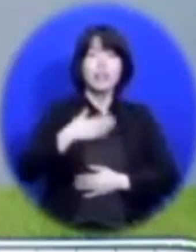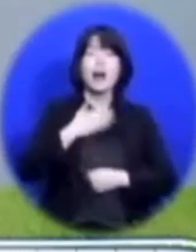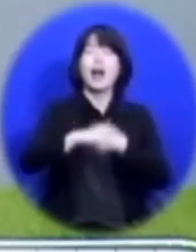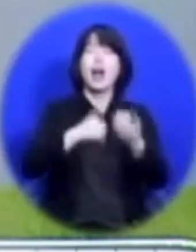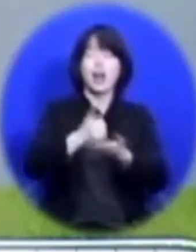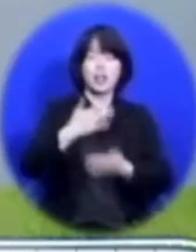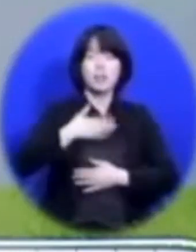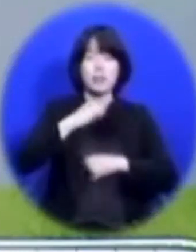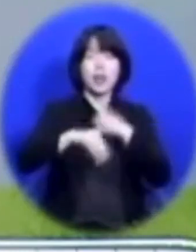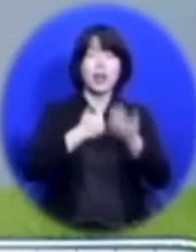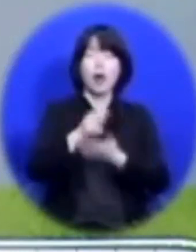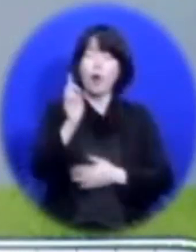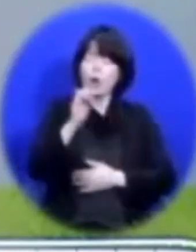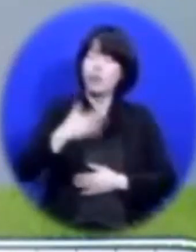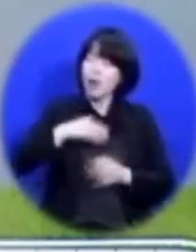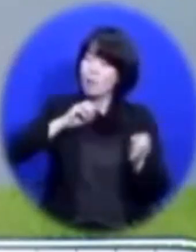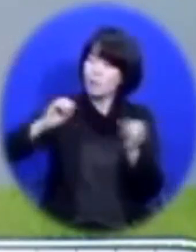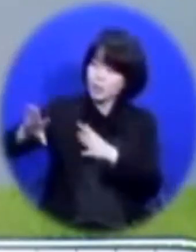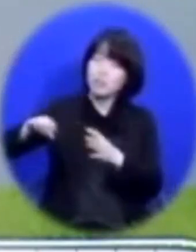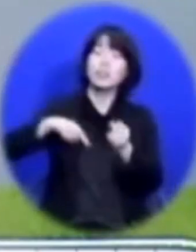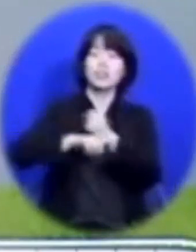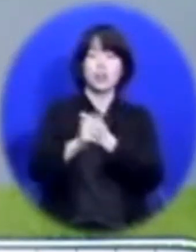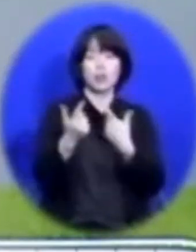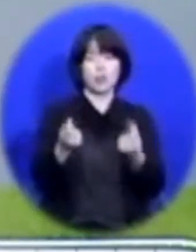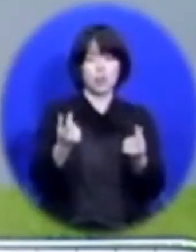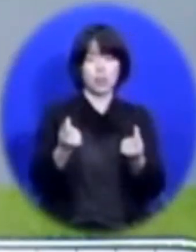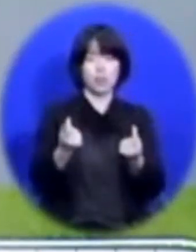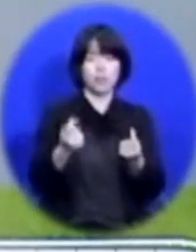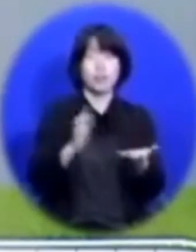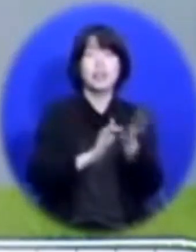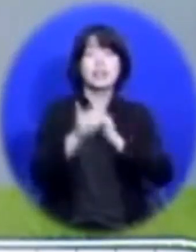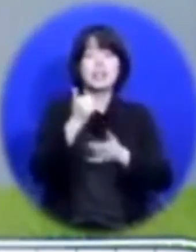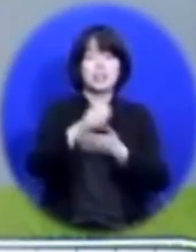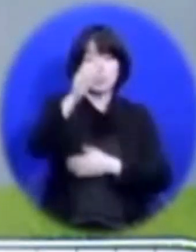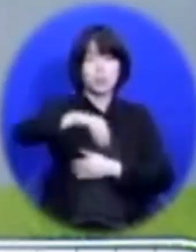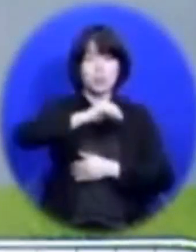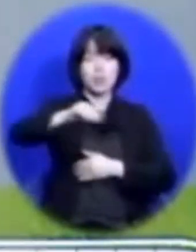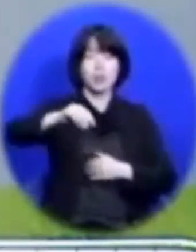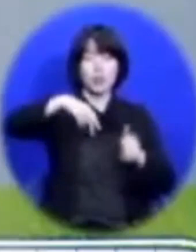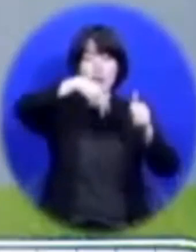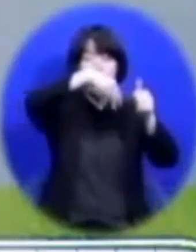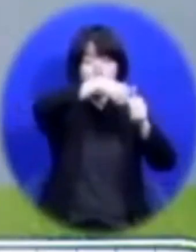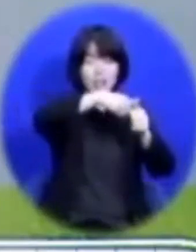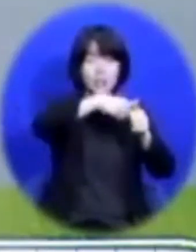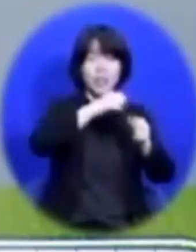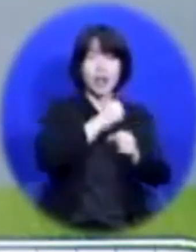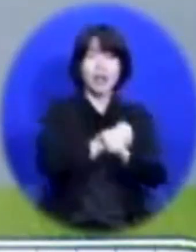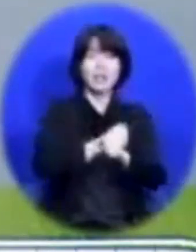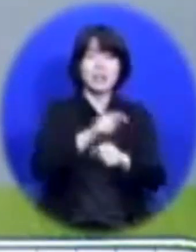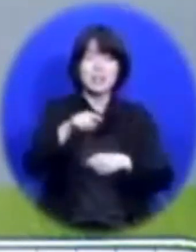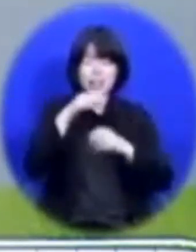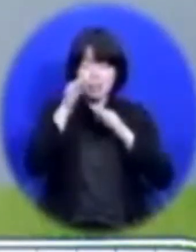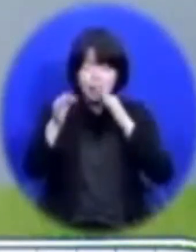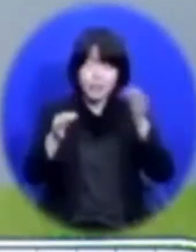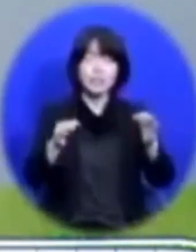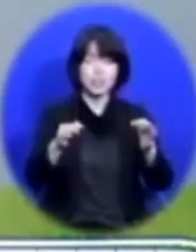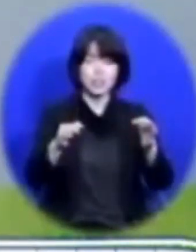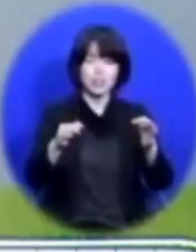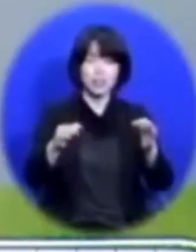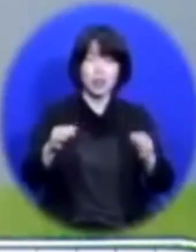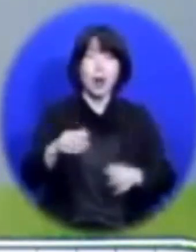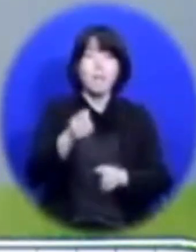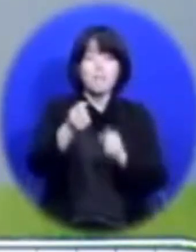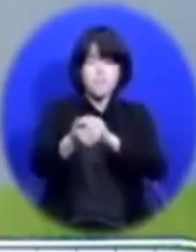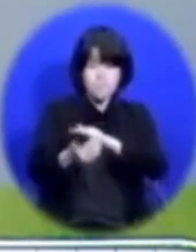나의하나님,나의 하나님,어찌하여나를버리셨나이까?'라는뜻입니다. 하나님께서는시편을통해